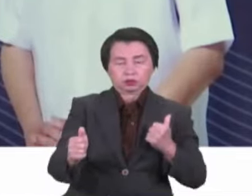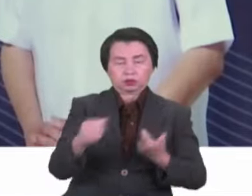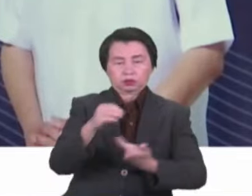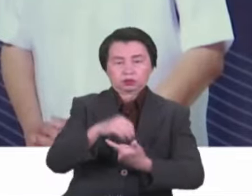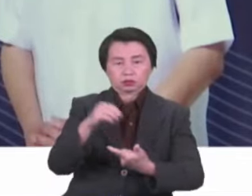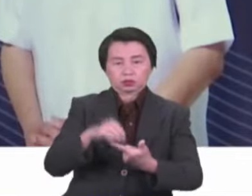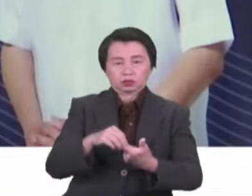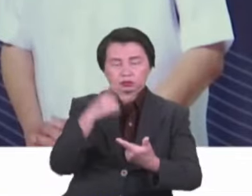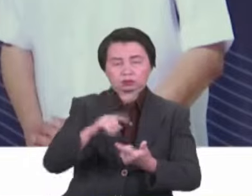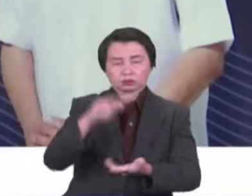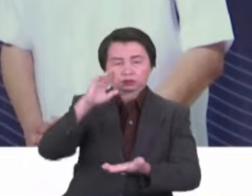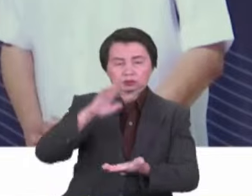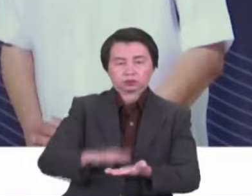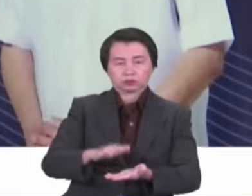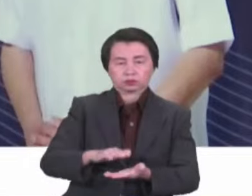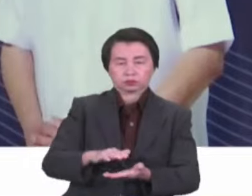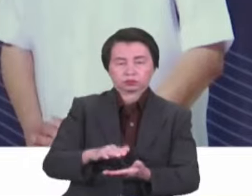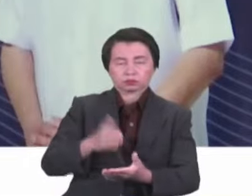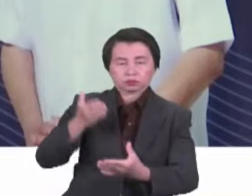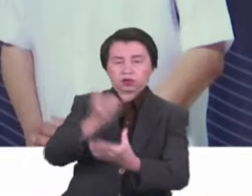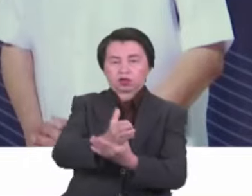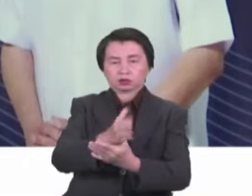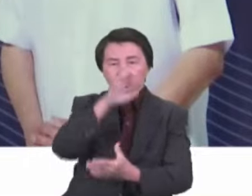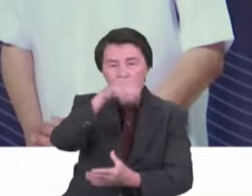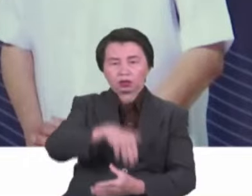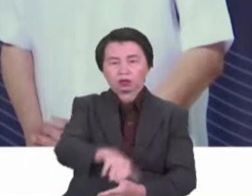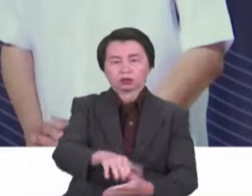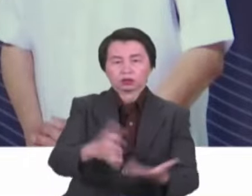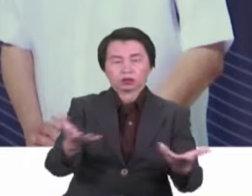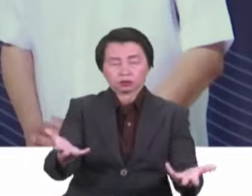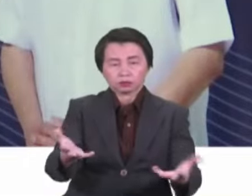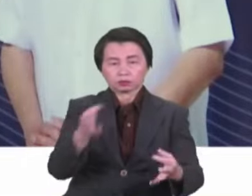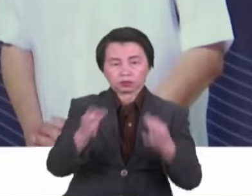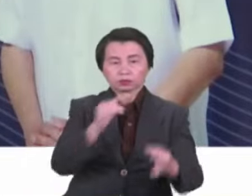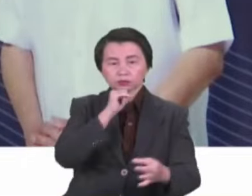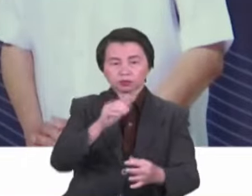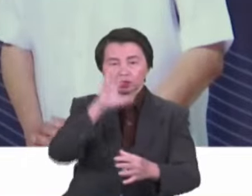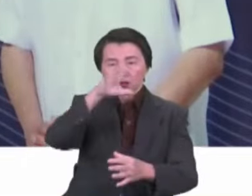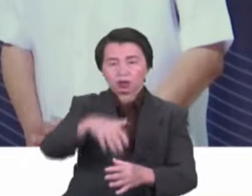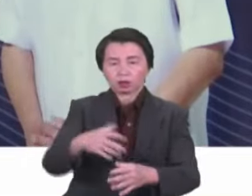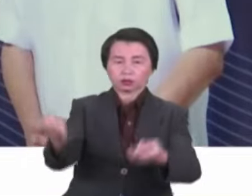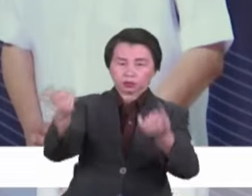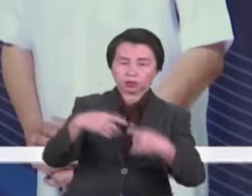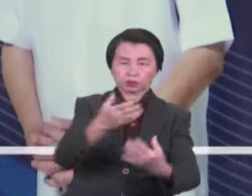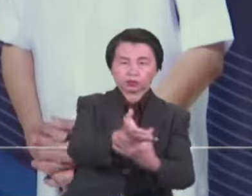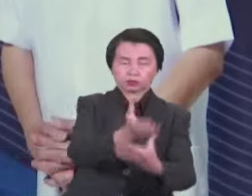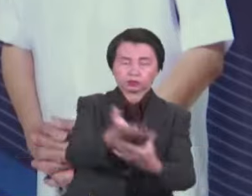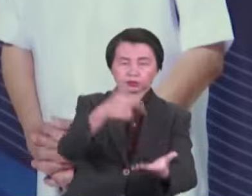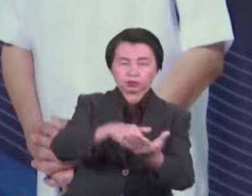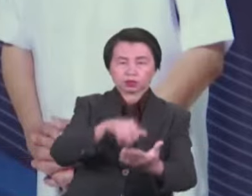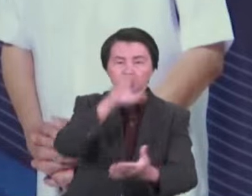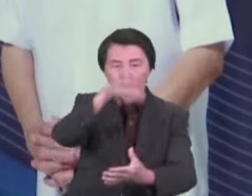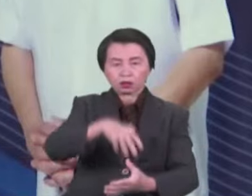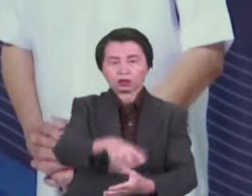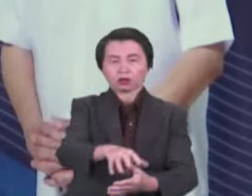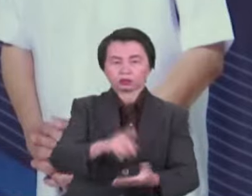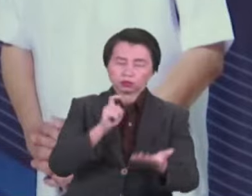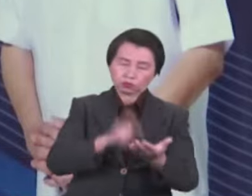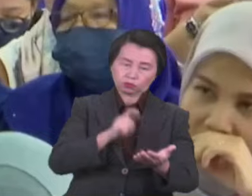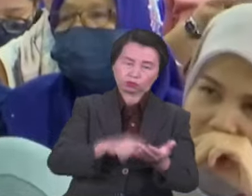ataupun untuk mengurangkan serangan gajah untuk akan datang. Kalau tidak, gajah serang lagi. Gajah serang lagi, hutang